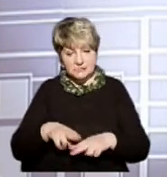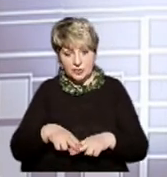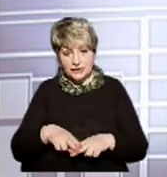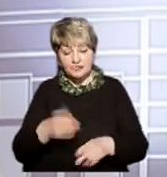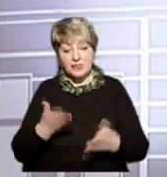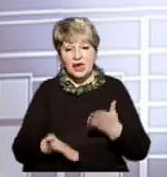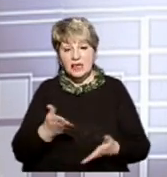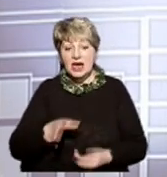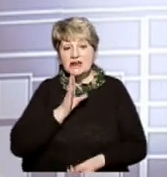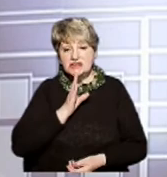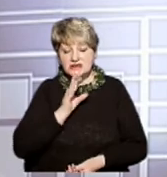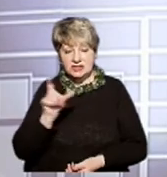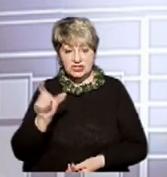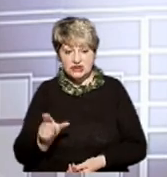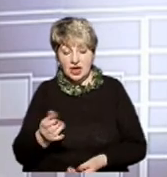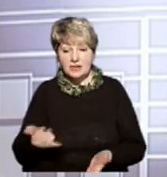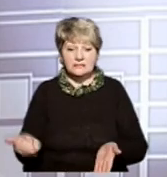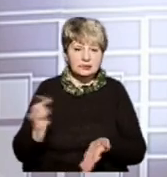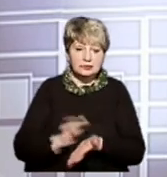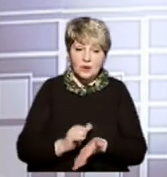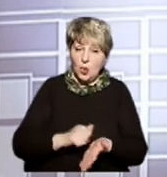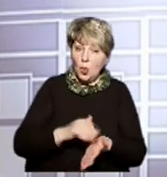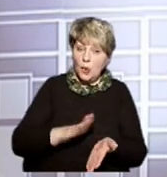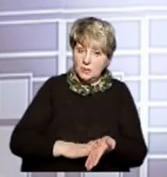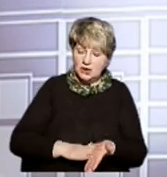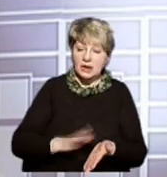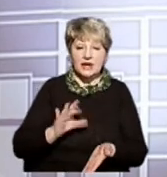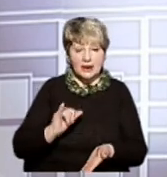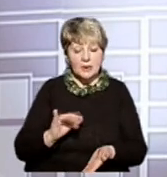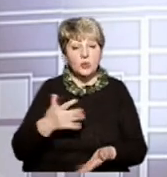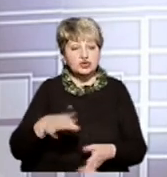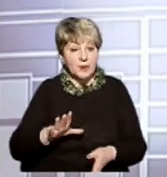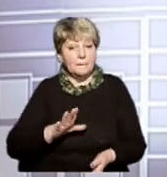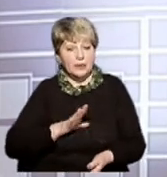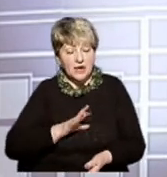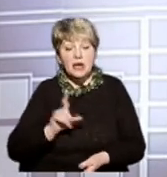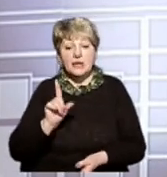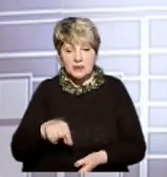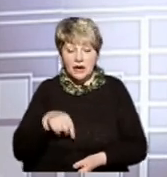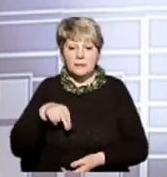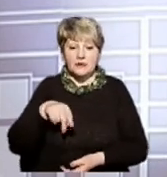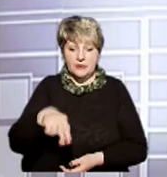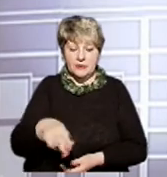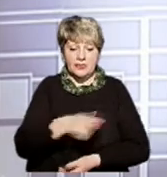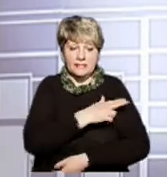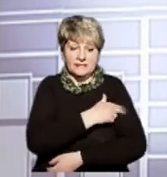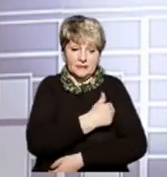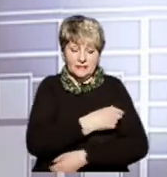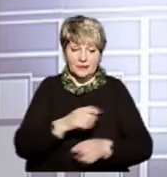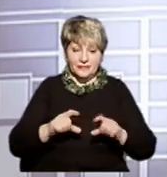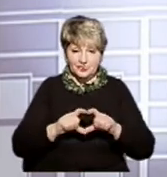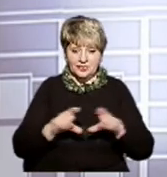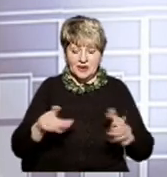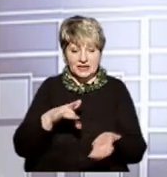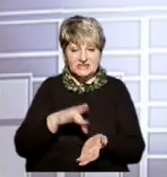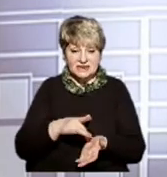Якщо жінка стає на облік і вона вже стояла на обліку, вона також підходи в поліклінічне відділення перинатального